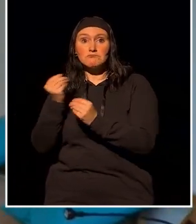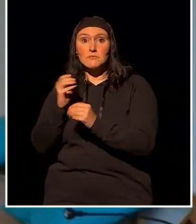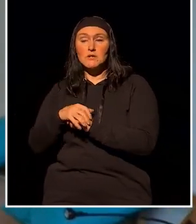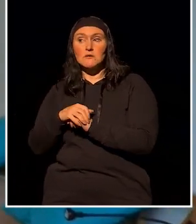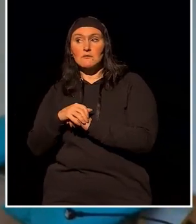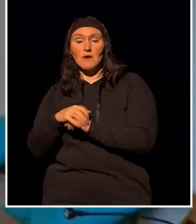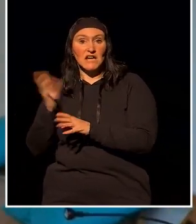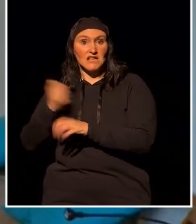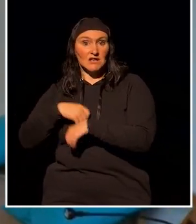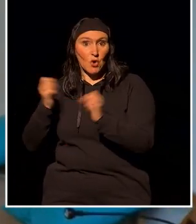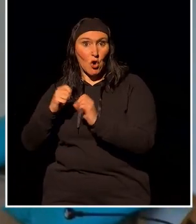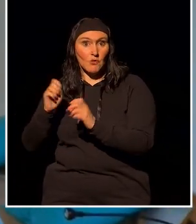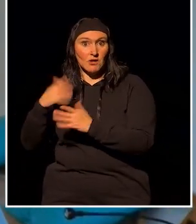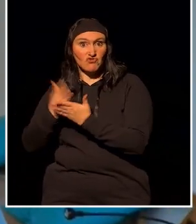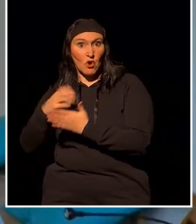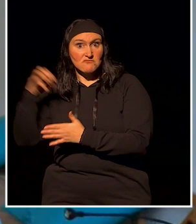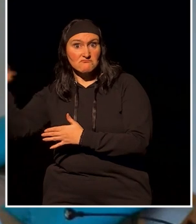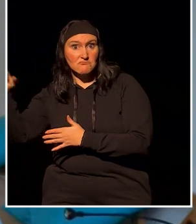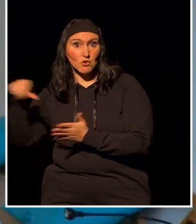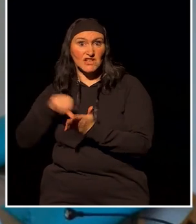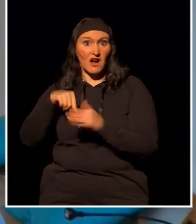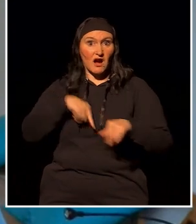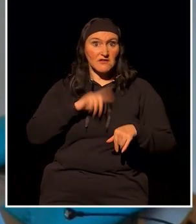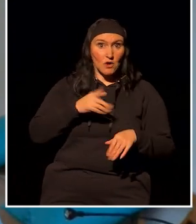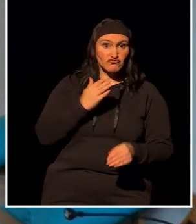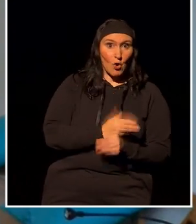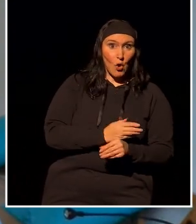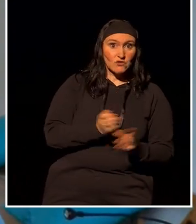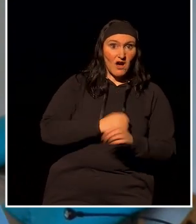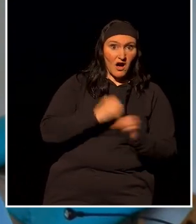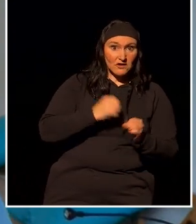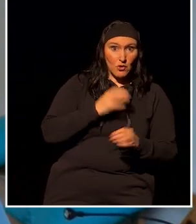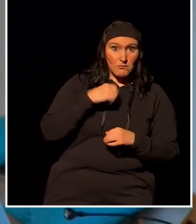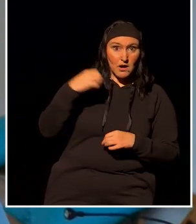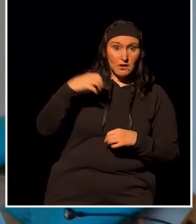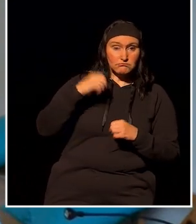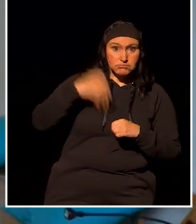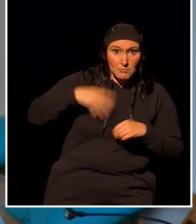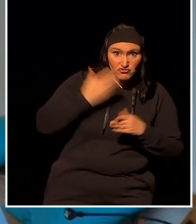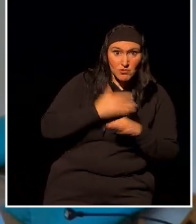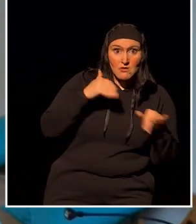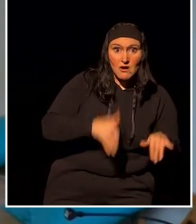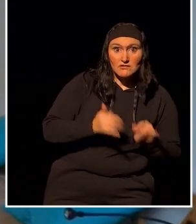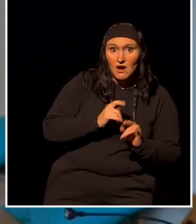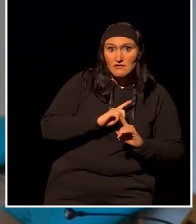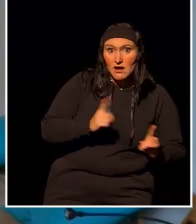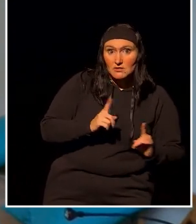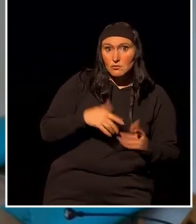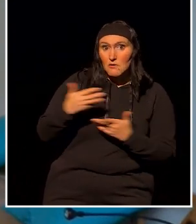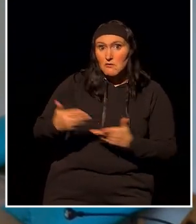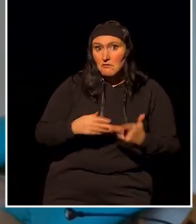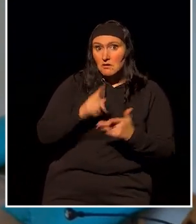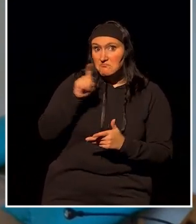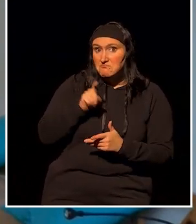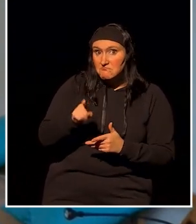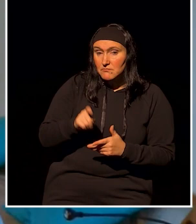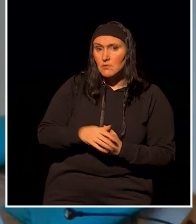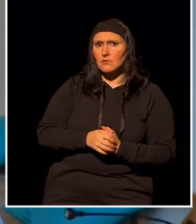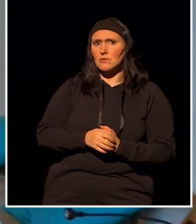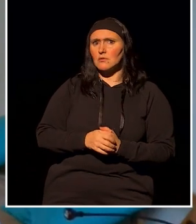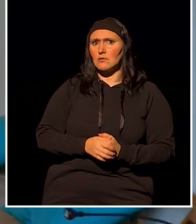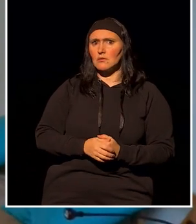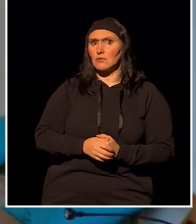Atombombe oder noch nicht, und eine Rolle spielt. Das ist neu jetzt. Und das ist ein